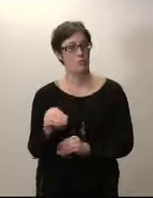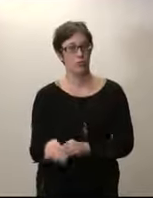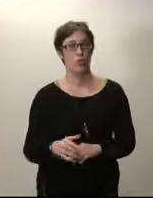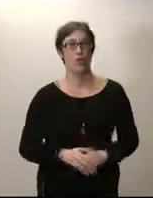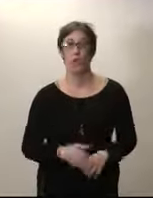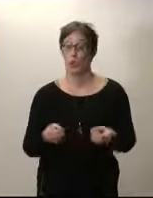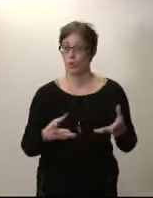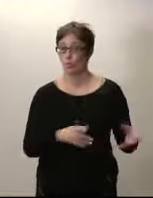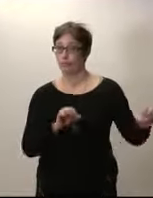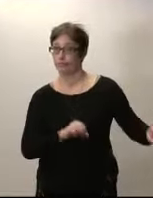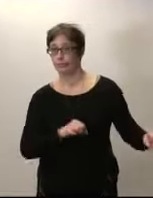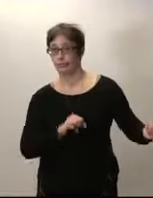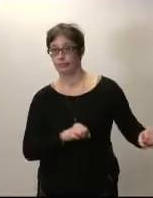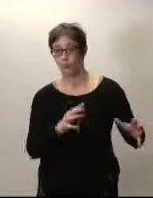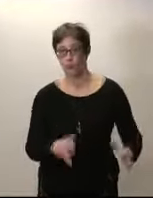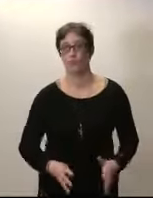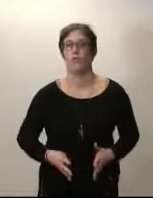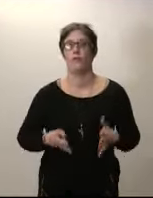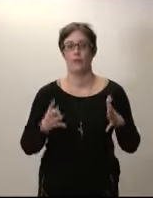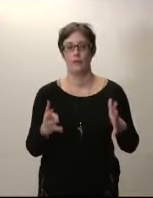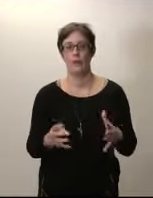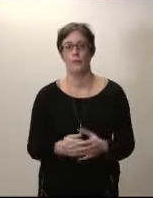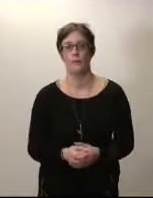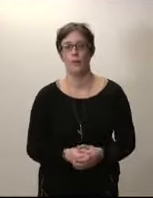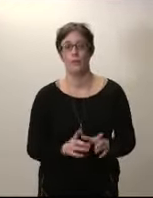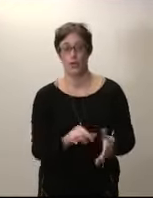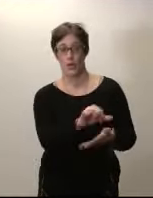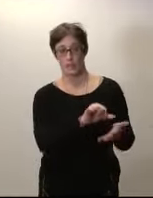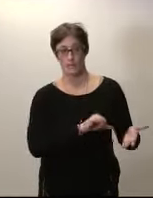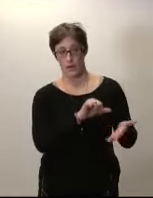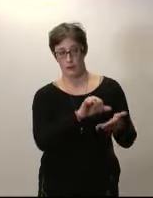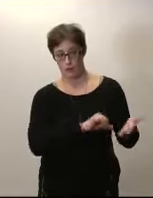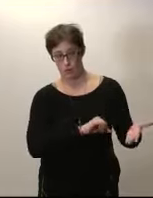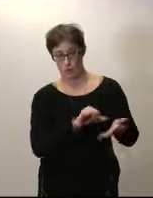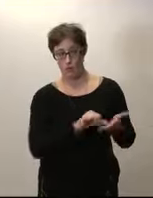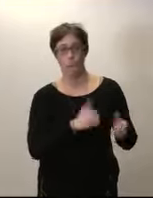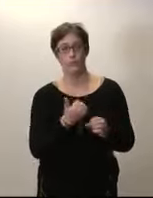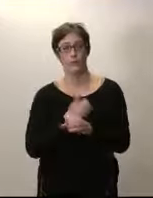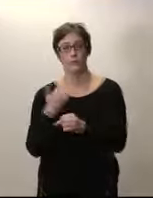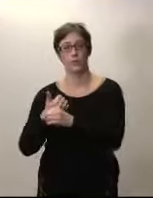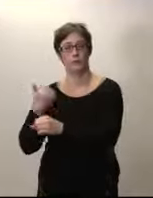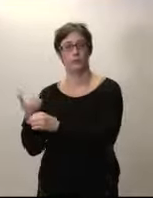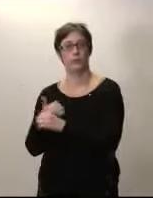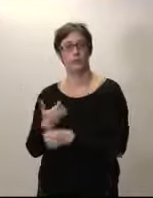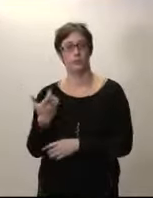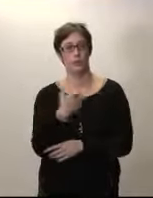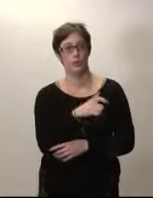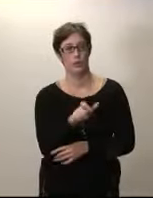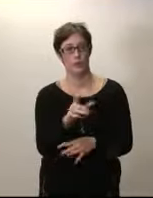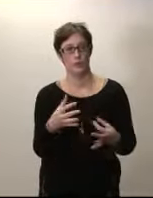conclue pour une durée de 9 ans, moyennant le paiement par la Comme d'Aglo d'une redevance annuelle de 210